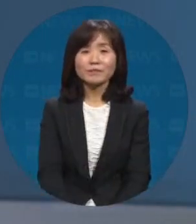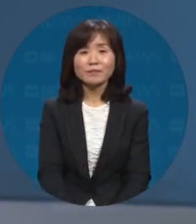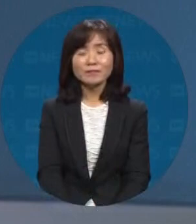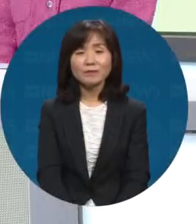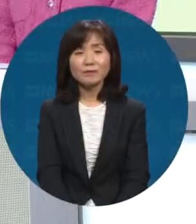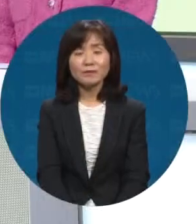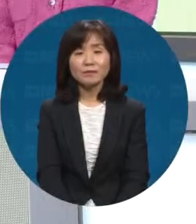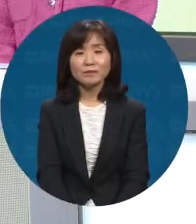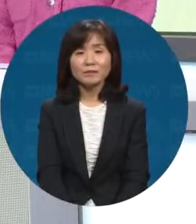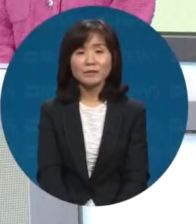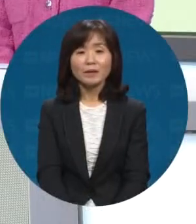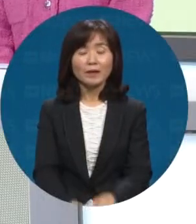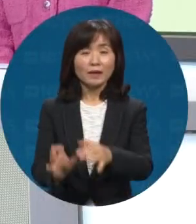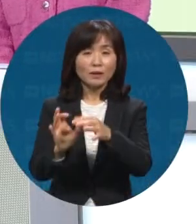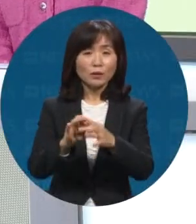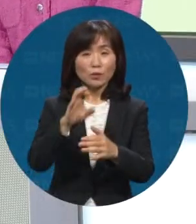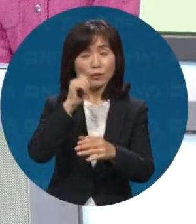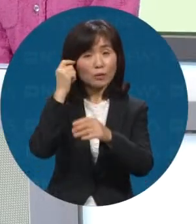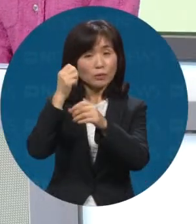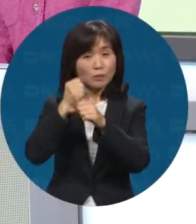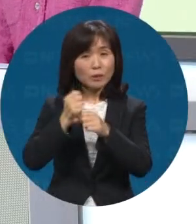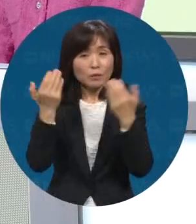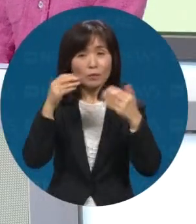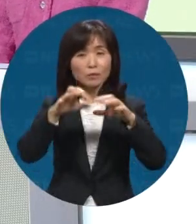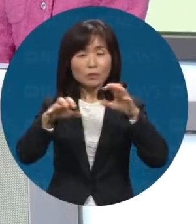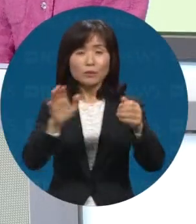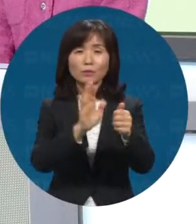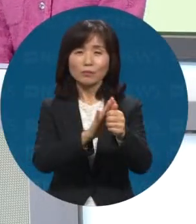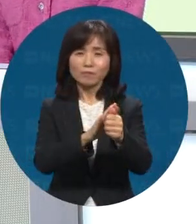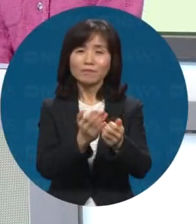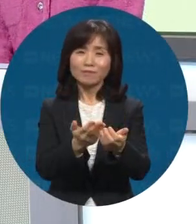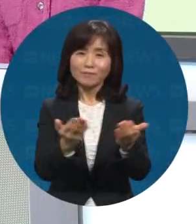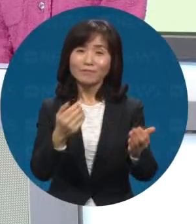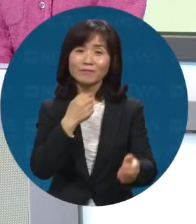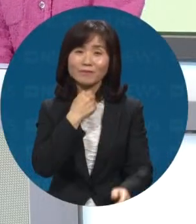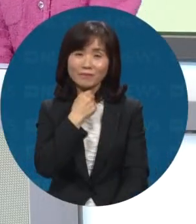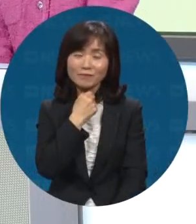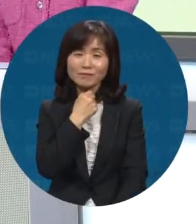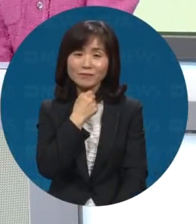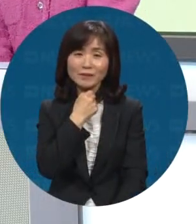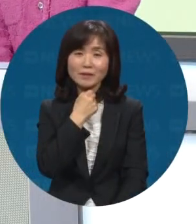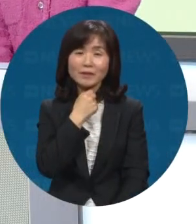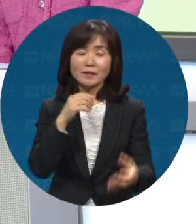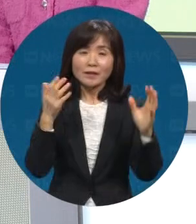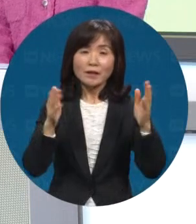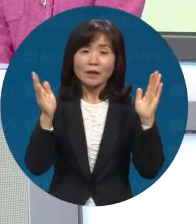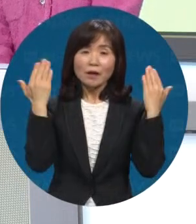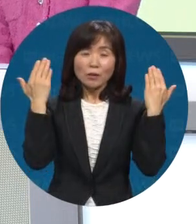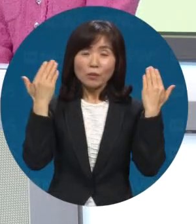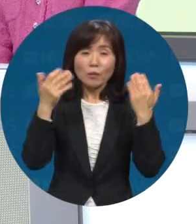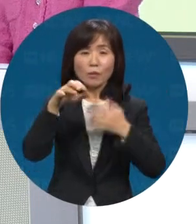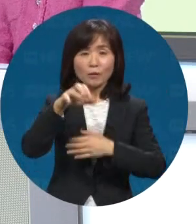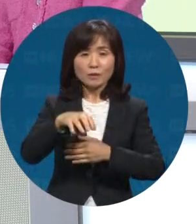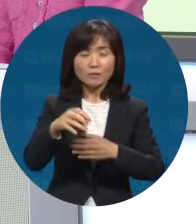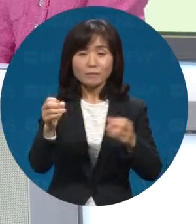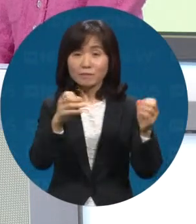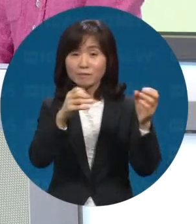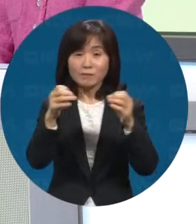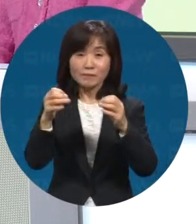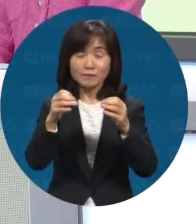되었습니다네 우리 계속 좋은 연구로 학교 현장에 도움 주시면 참 좋겠어요 우리 아이들 학교 공간에 대해서 이야기를